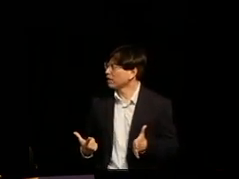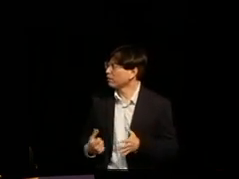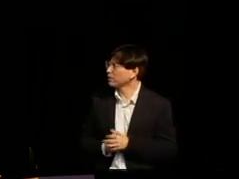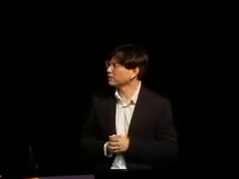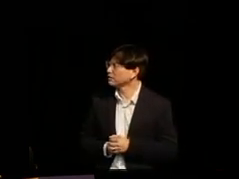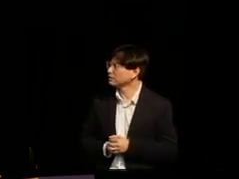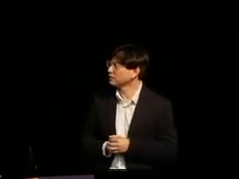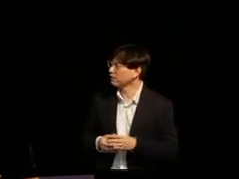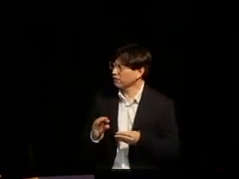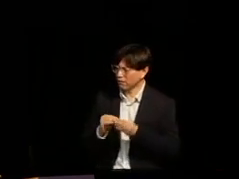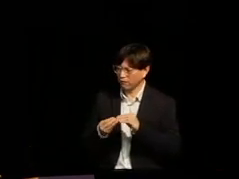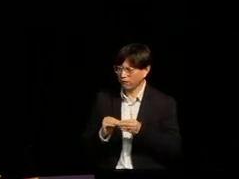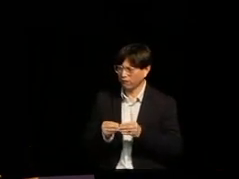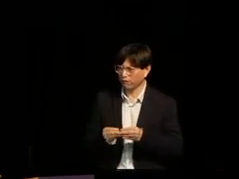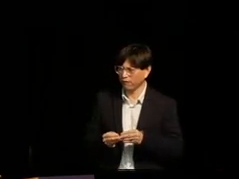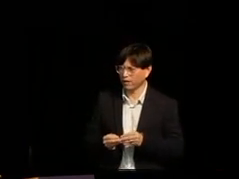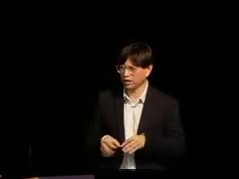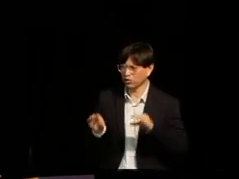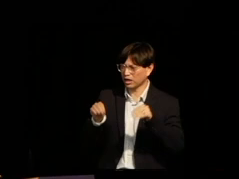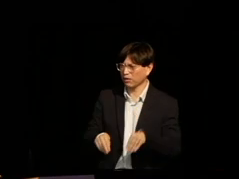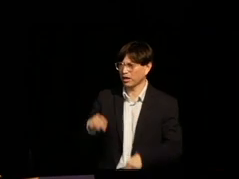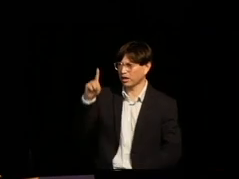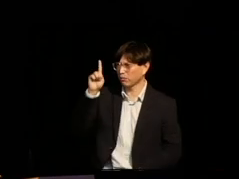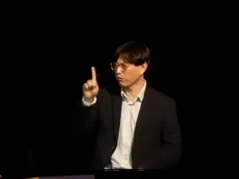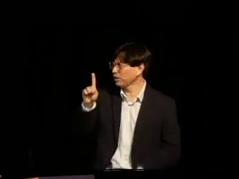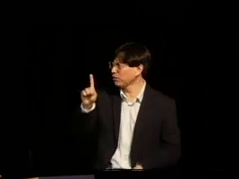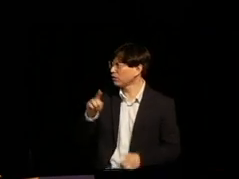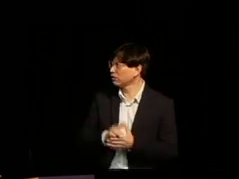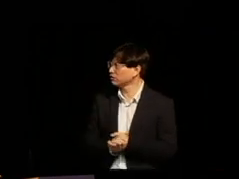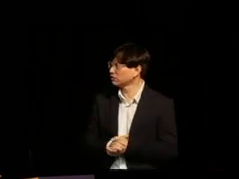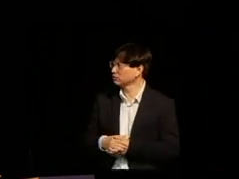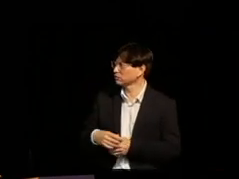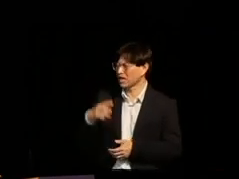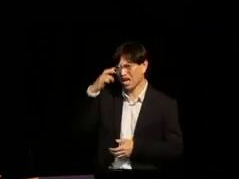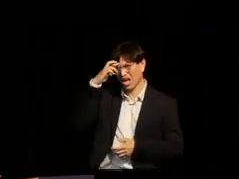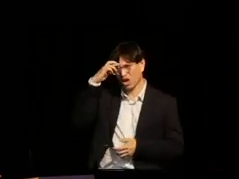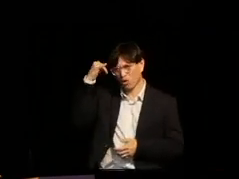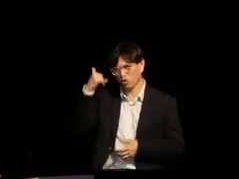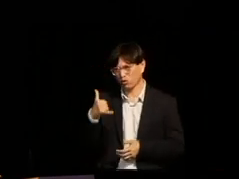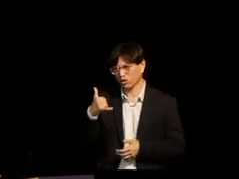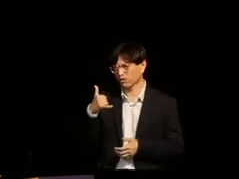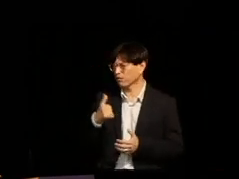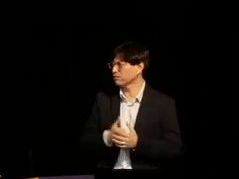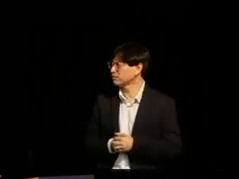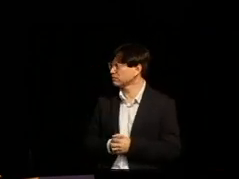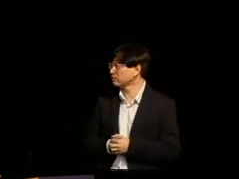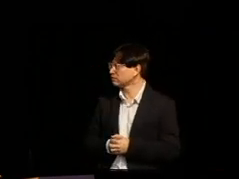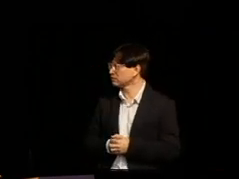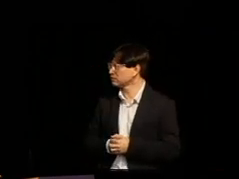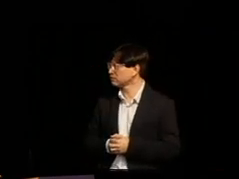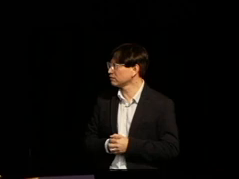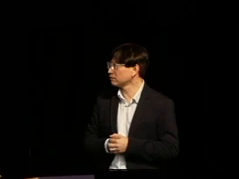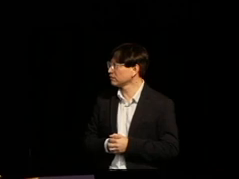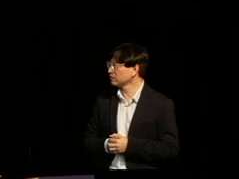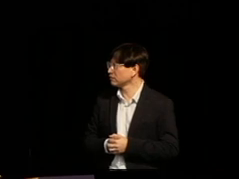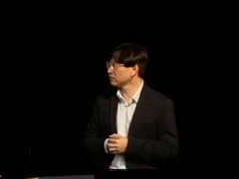fanno venir fuori altri pregiudizi Il primo è il pregiudizio cognitivo quello che vi dicevo prima Cioè il fatto di considerare la